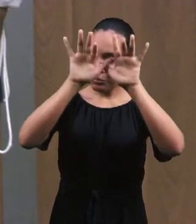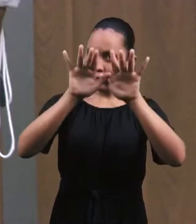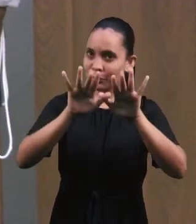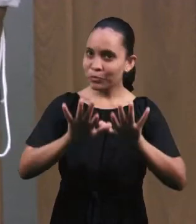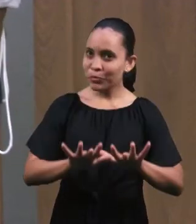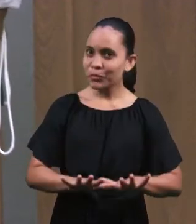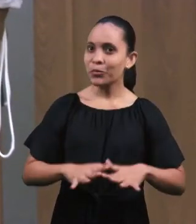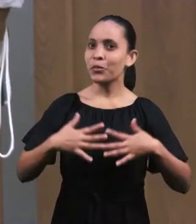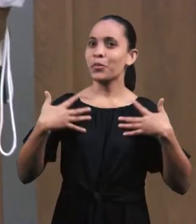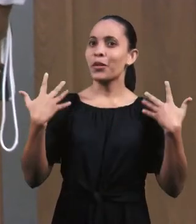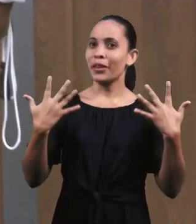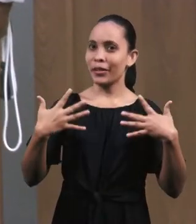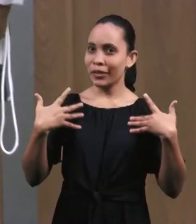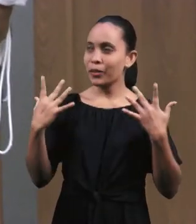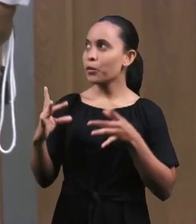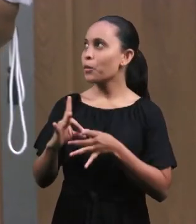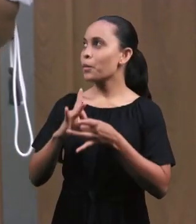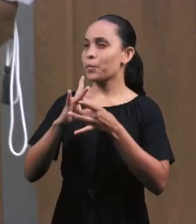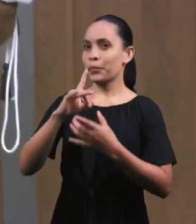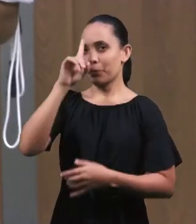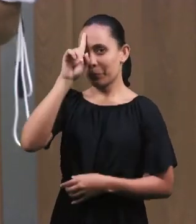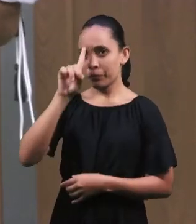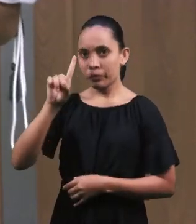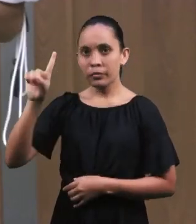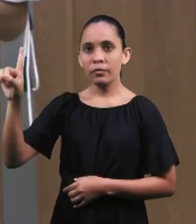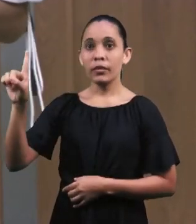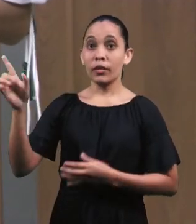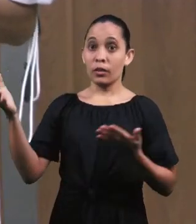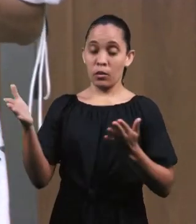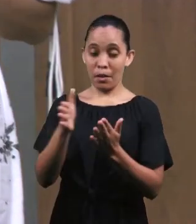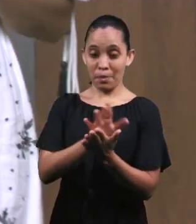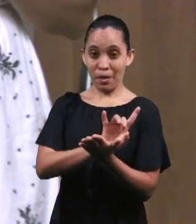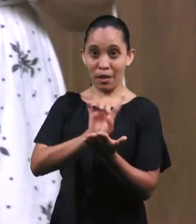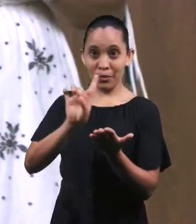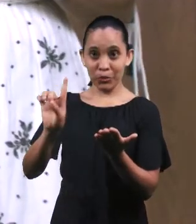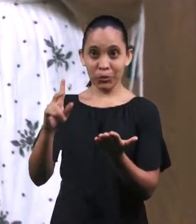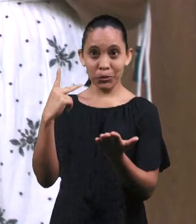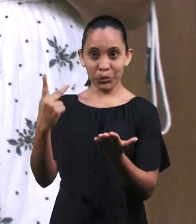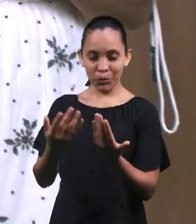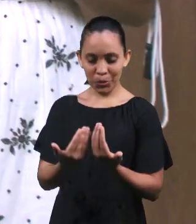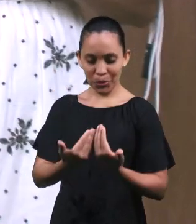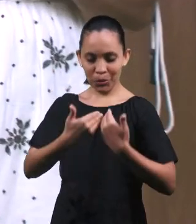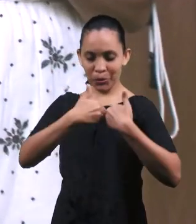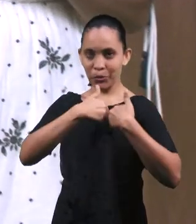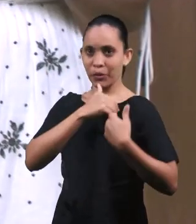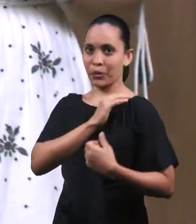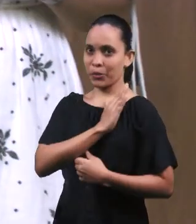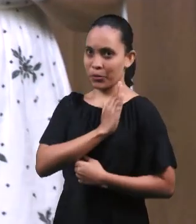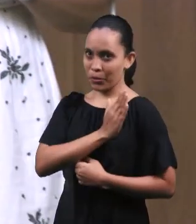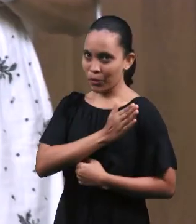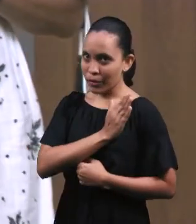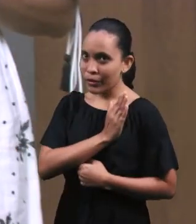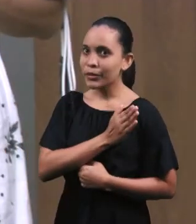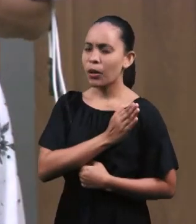avec joie dans la présence du Seigneur. Que vous puissiez garder la parole du Seigneur dans votre cœur